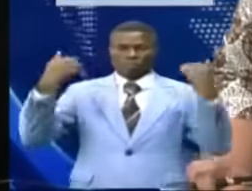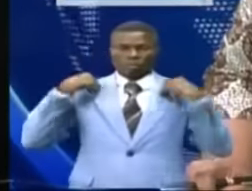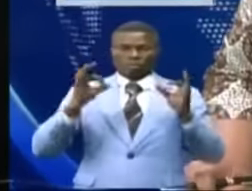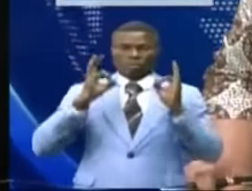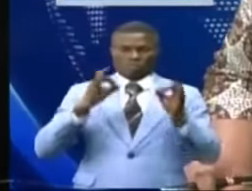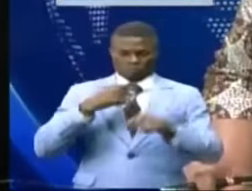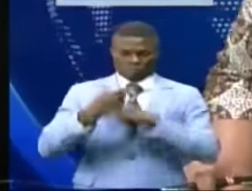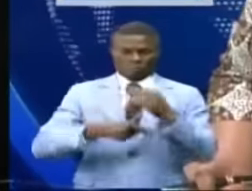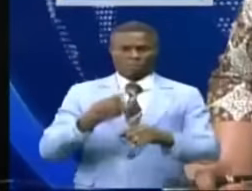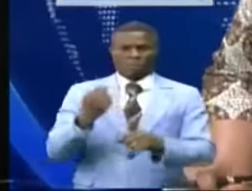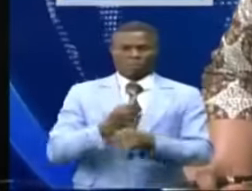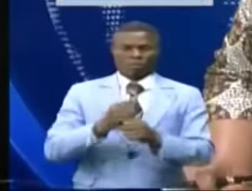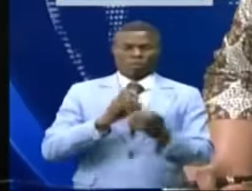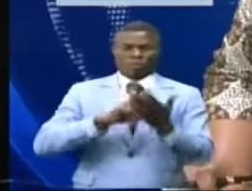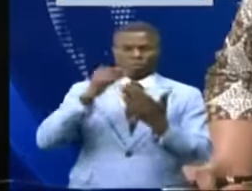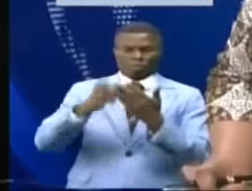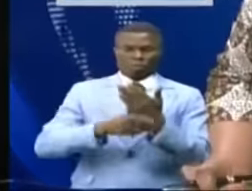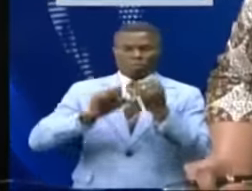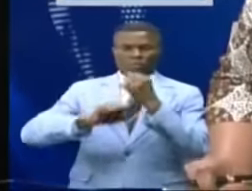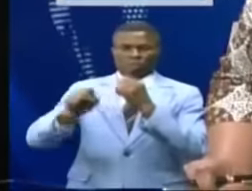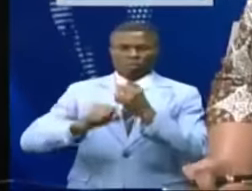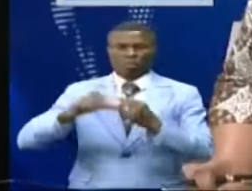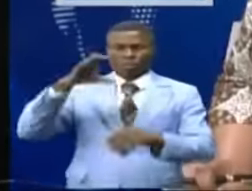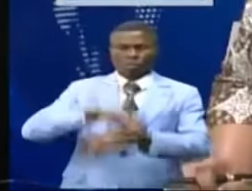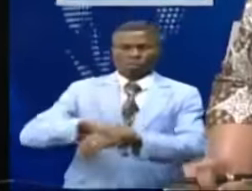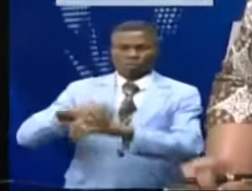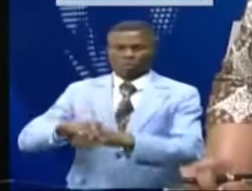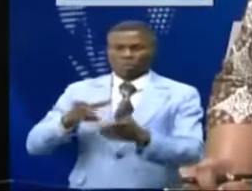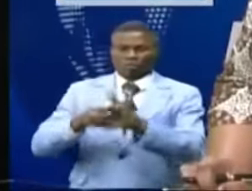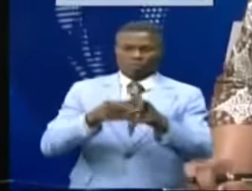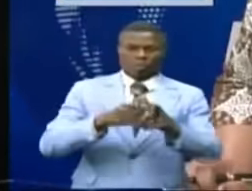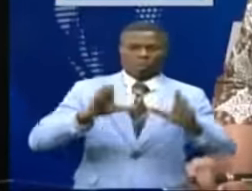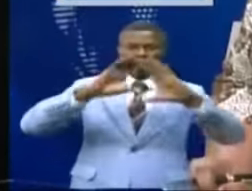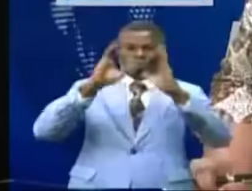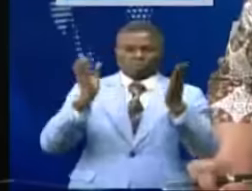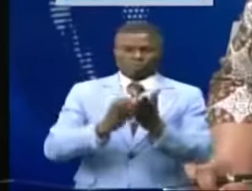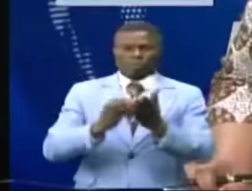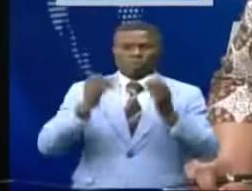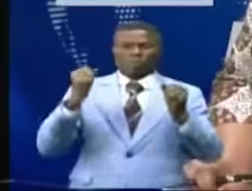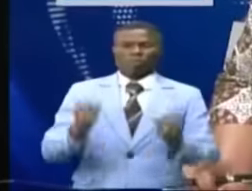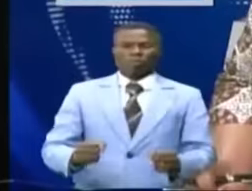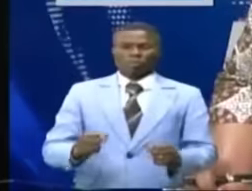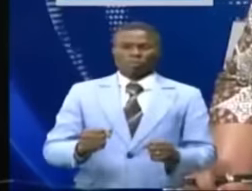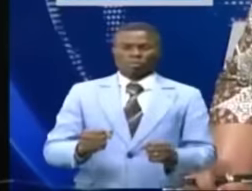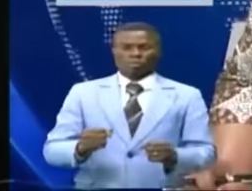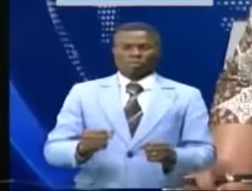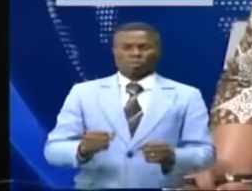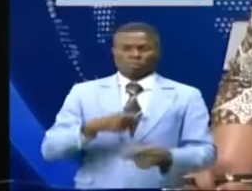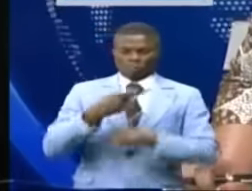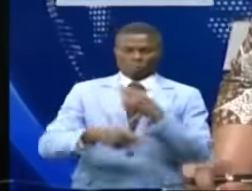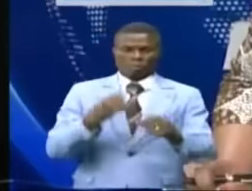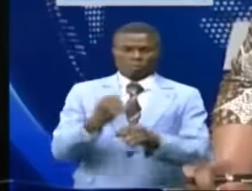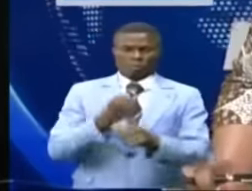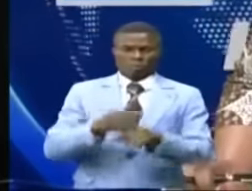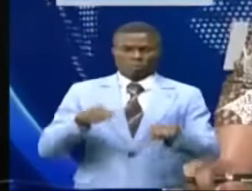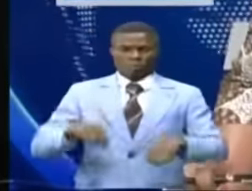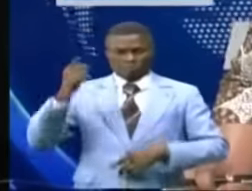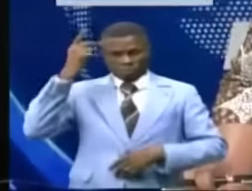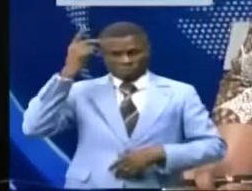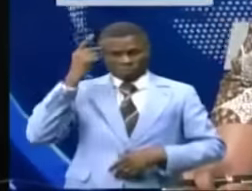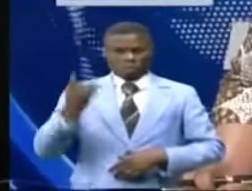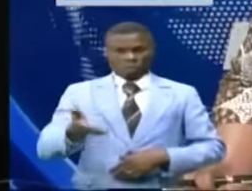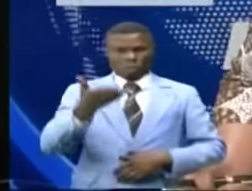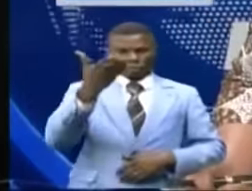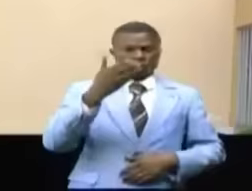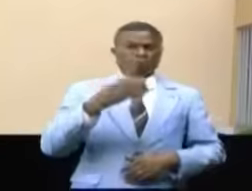dirigeante du programme de démobilisation, désarmement, relèvement communautaire et stabilisation a pris officiellement ses fonctions à Kinshasa Emmanuel,